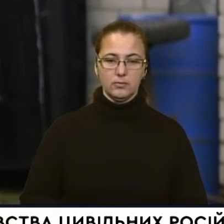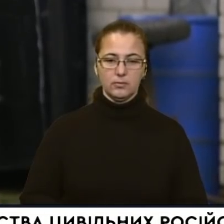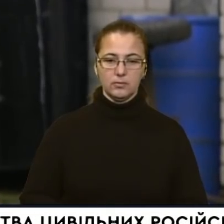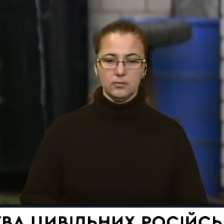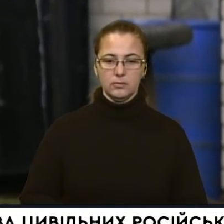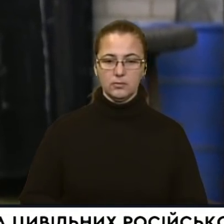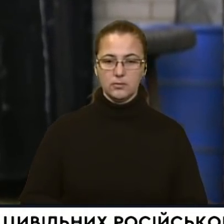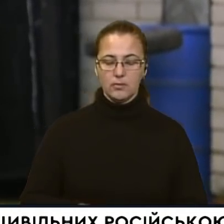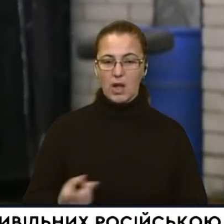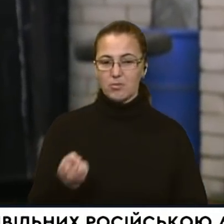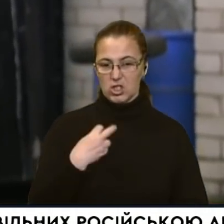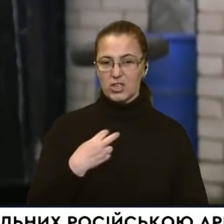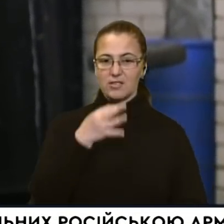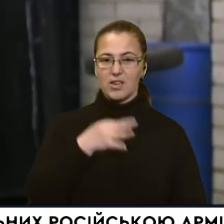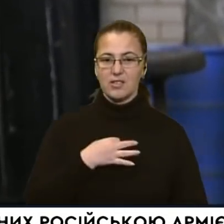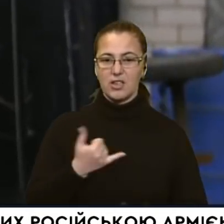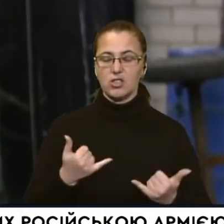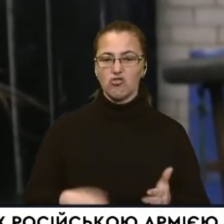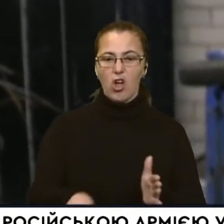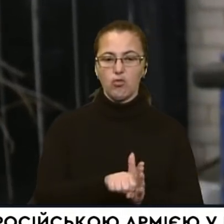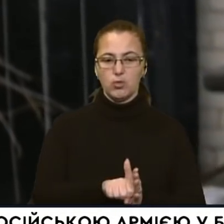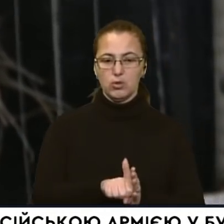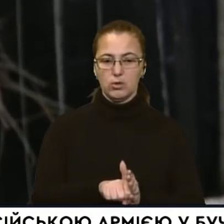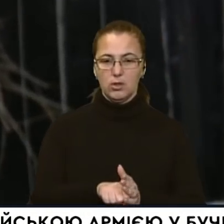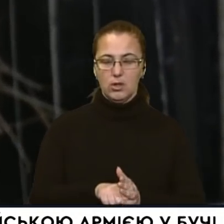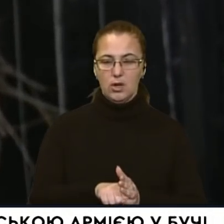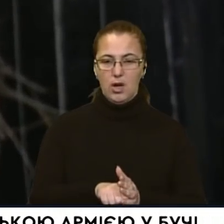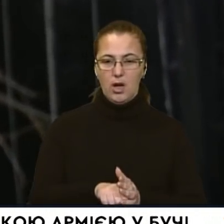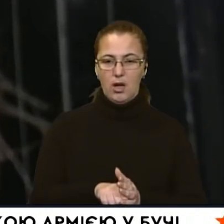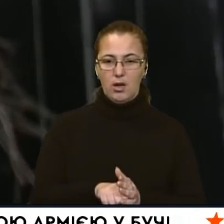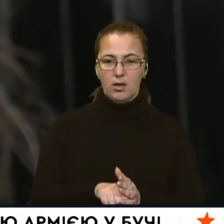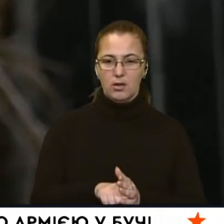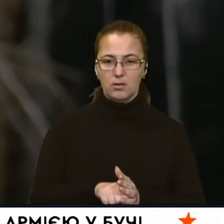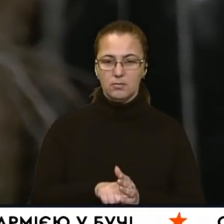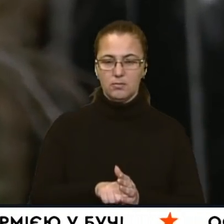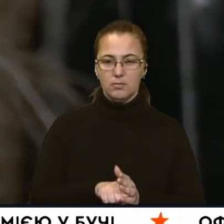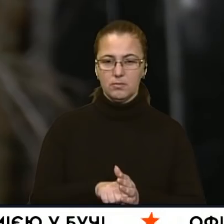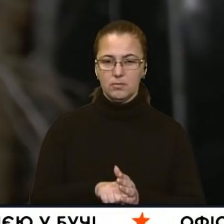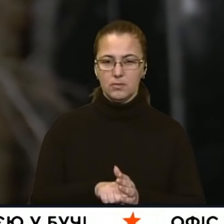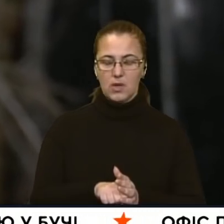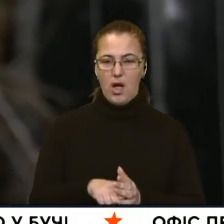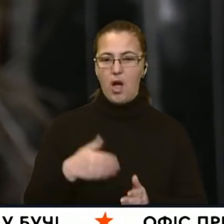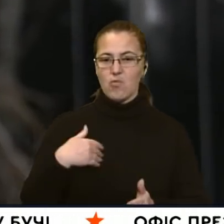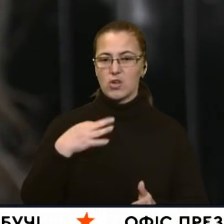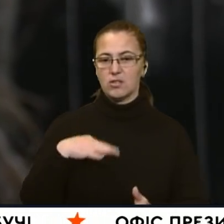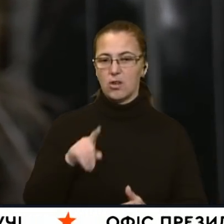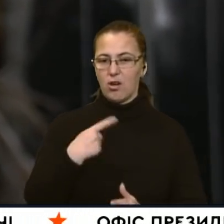меня, ну, говорят, сейчас убьем, а у меня сын не ходит. Он на 4 точках ползет и кричит: с тобой, папа, не трогайте